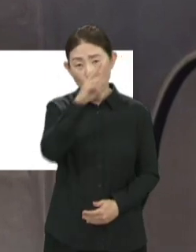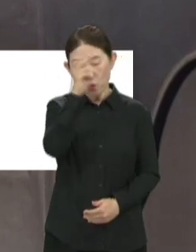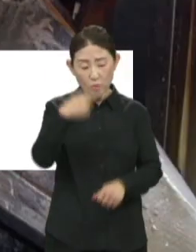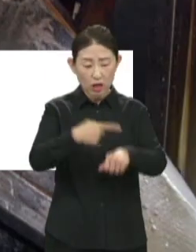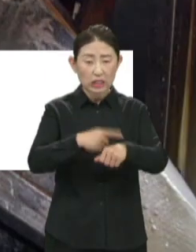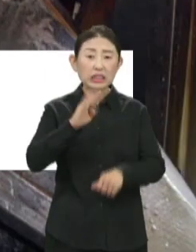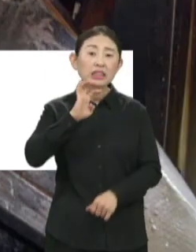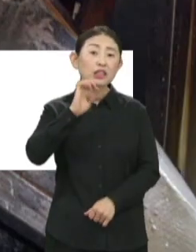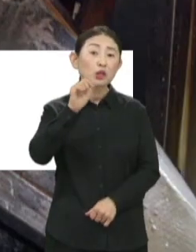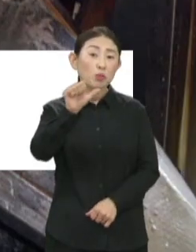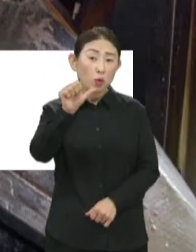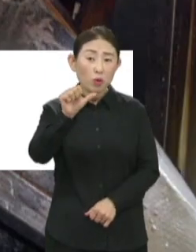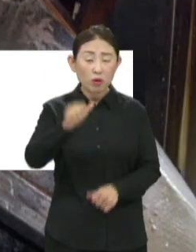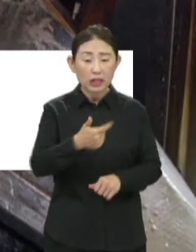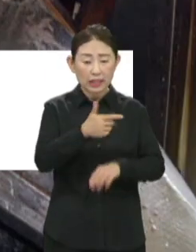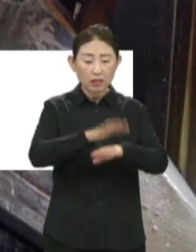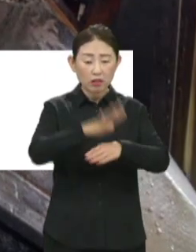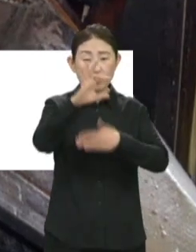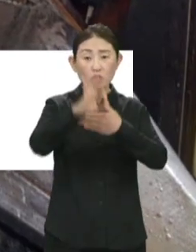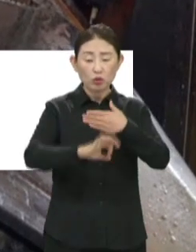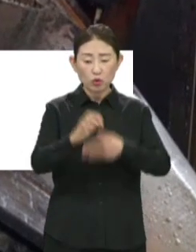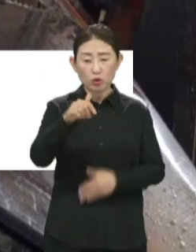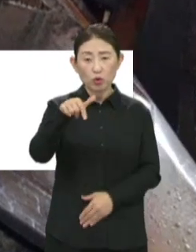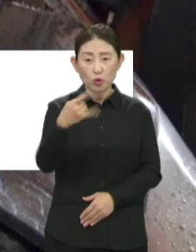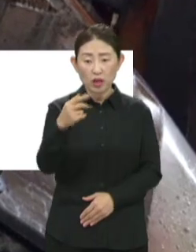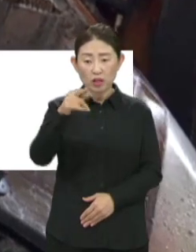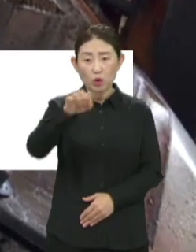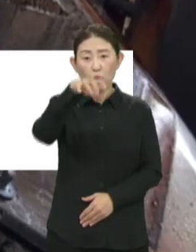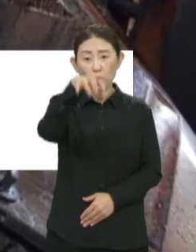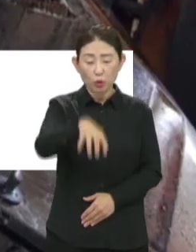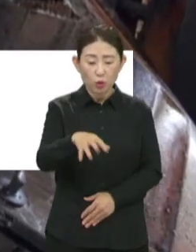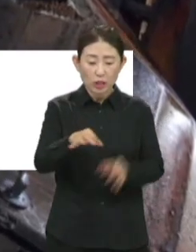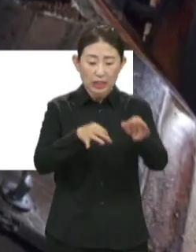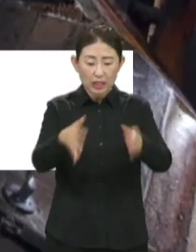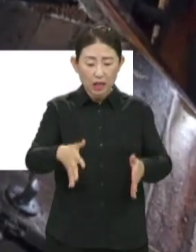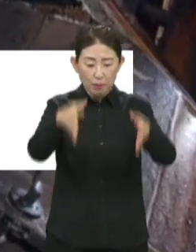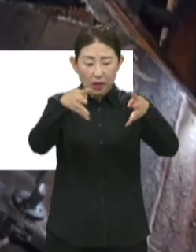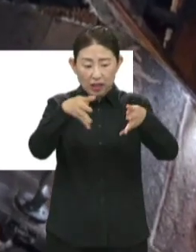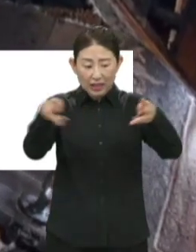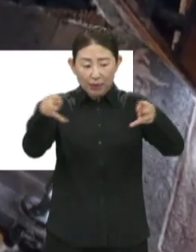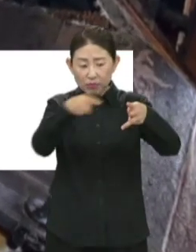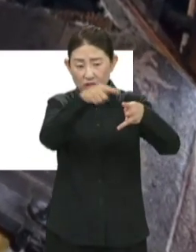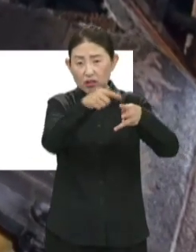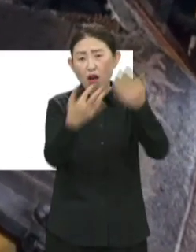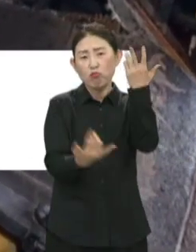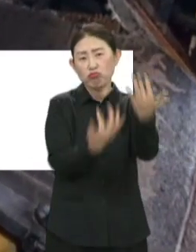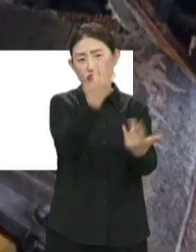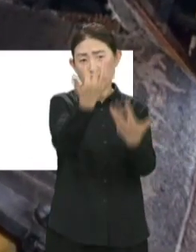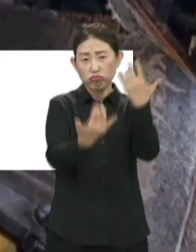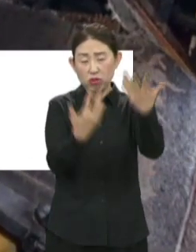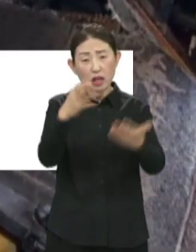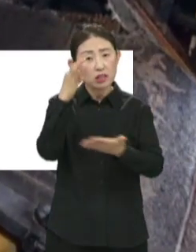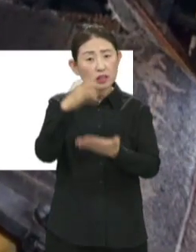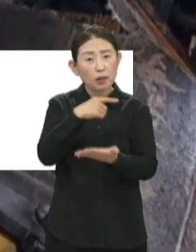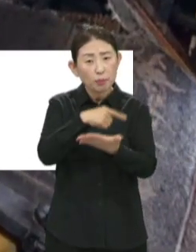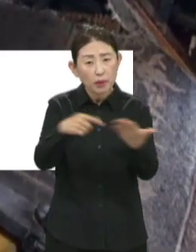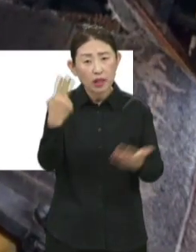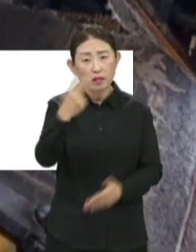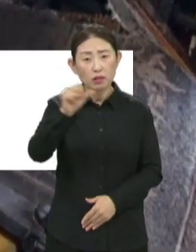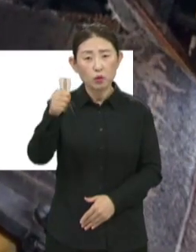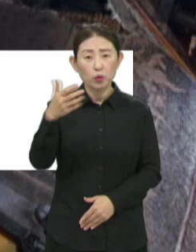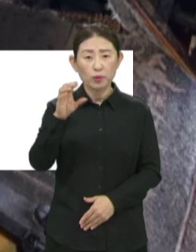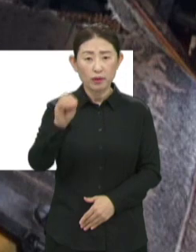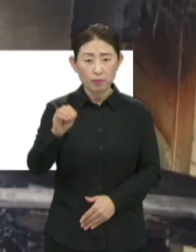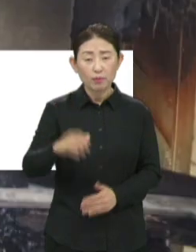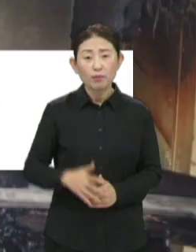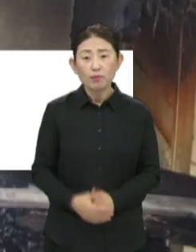1시 45분 쯤 대전서구 동 괴정동의 상가주택 3층에서 불이나 소방서 추산 2,500만 원의